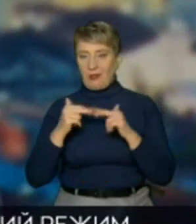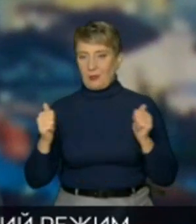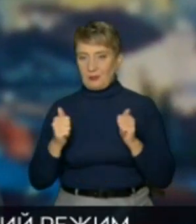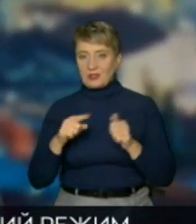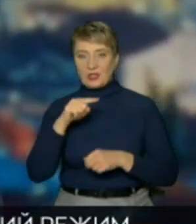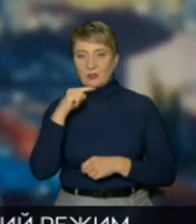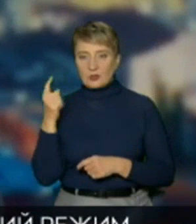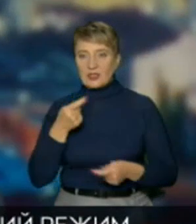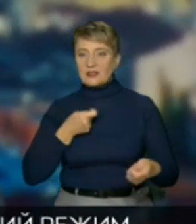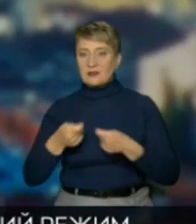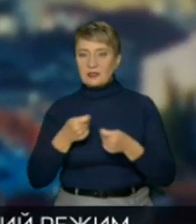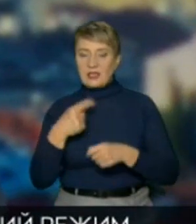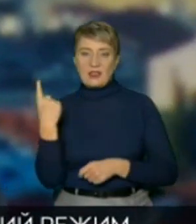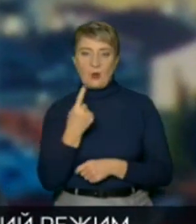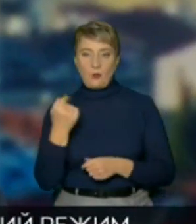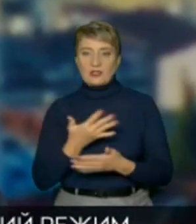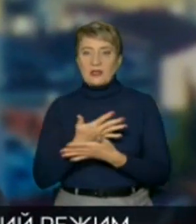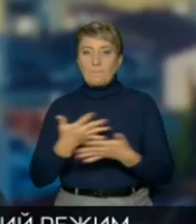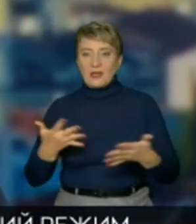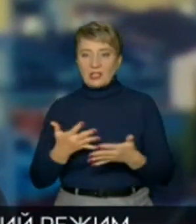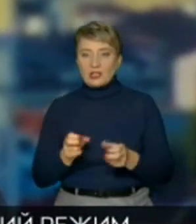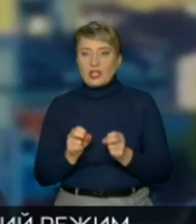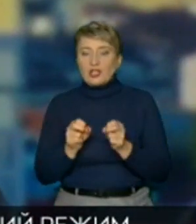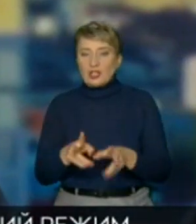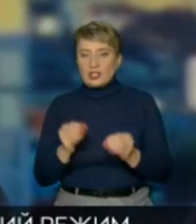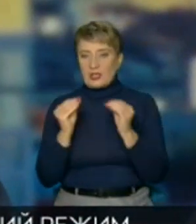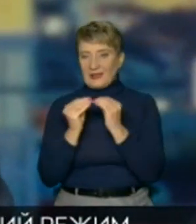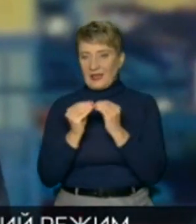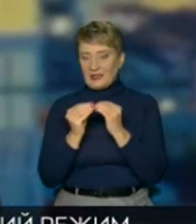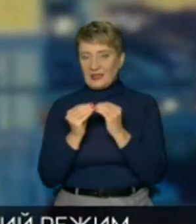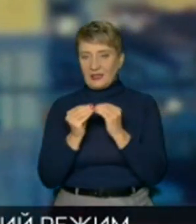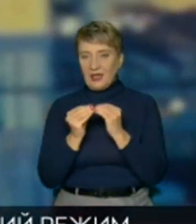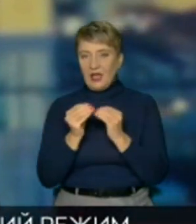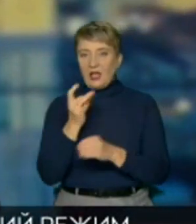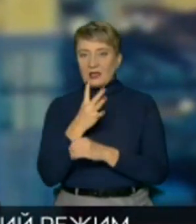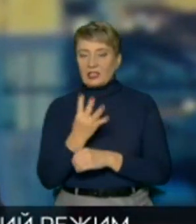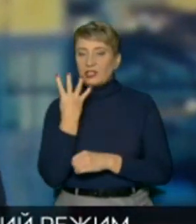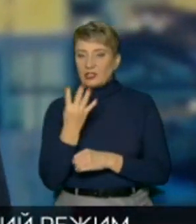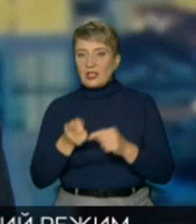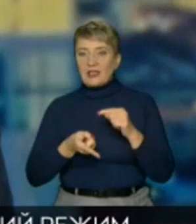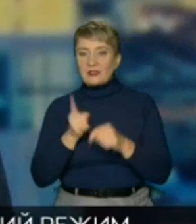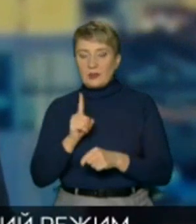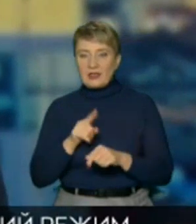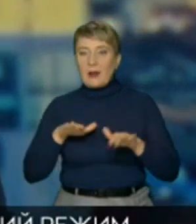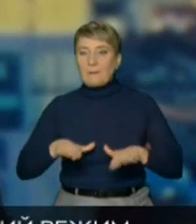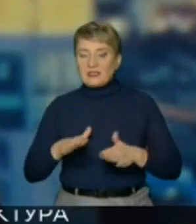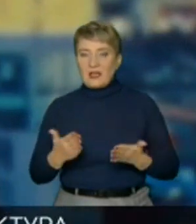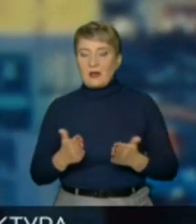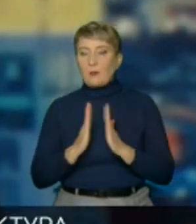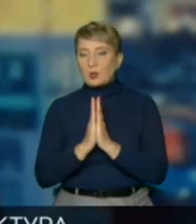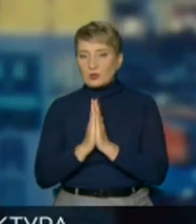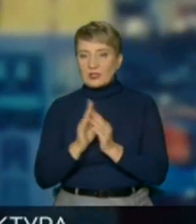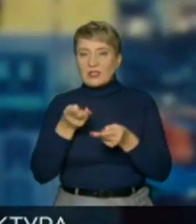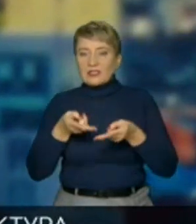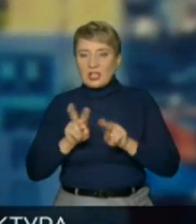Росіяни скерували на область більше, ніж 10 ракет. 4 із них знищила наше ППО. Містян просять і надалі залишатися в укриттях.